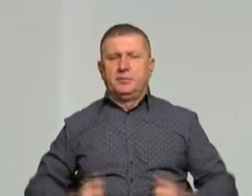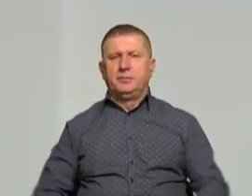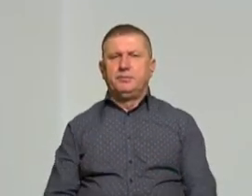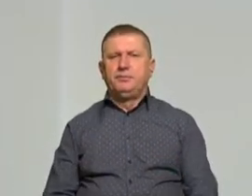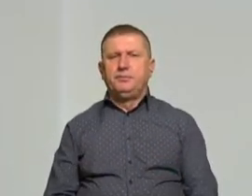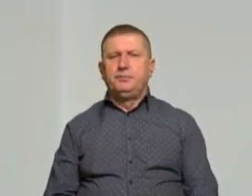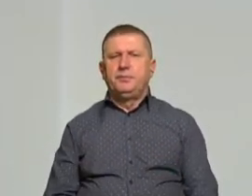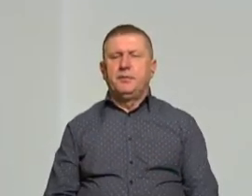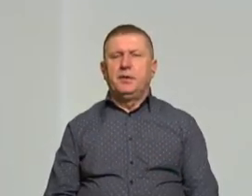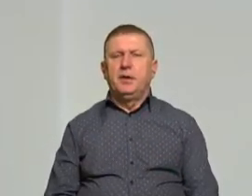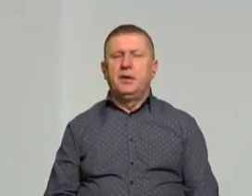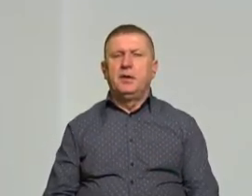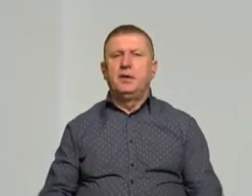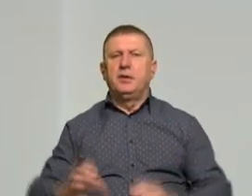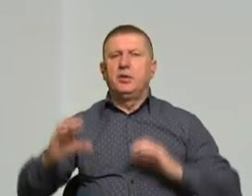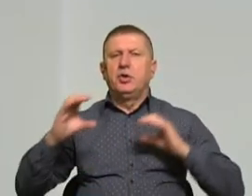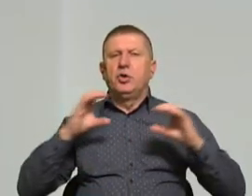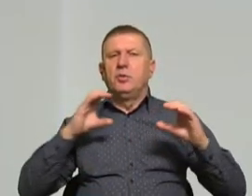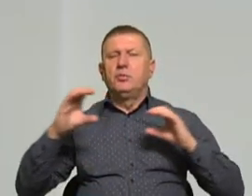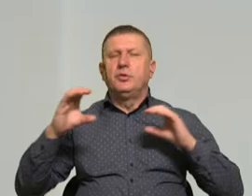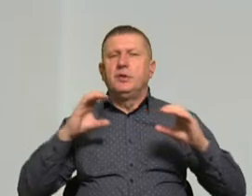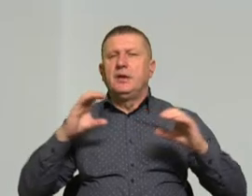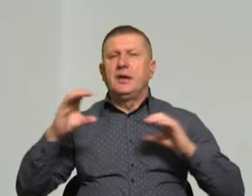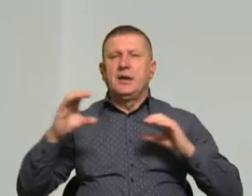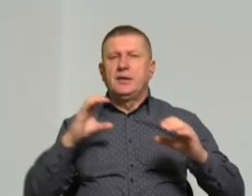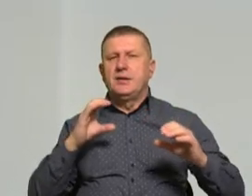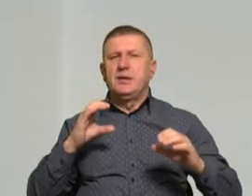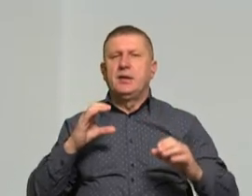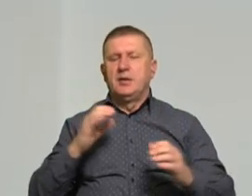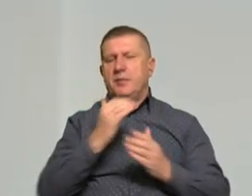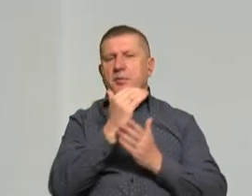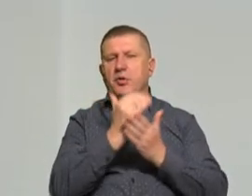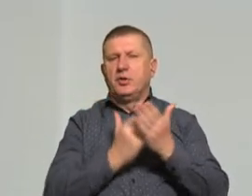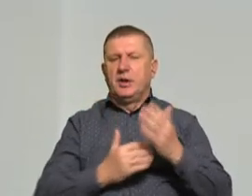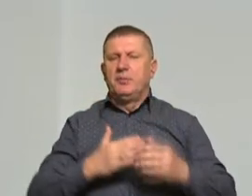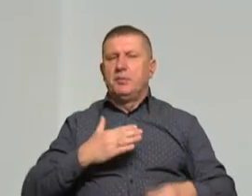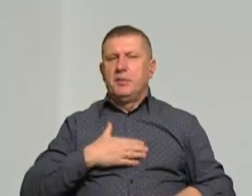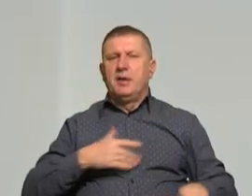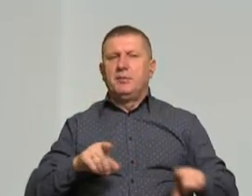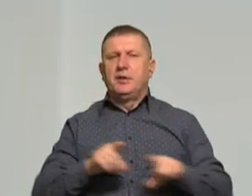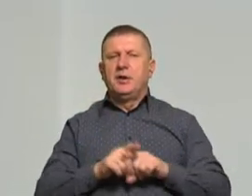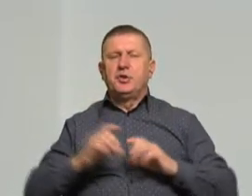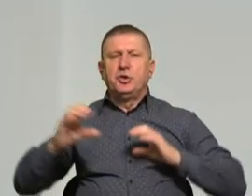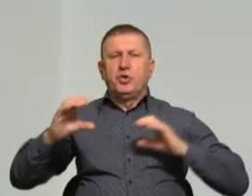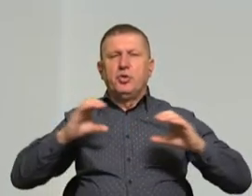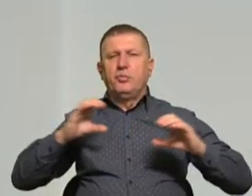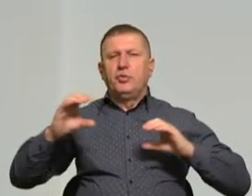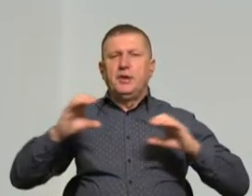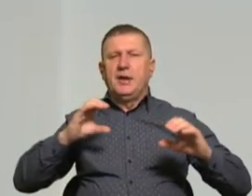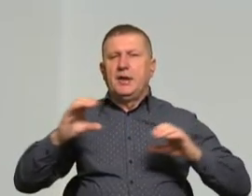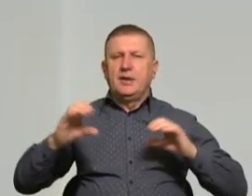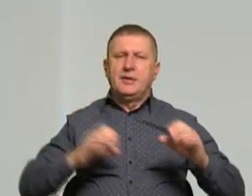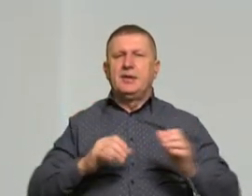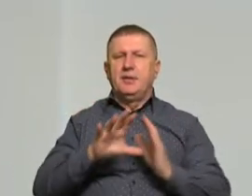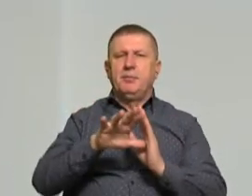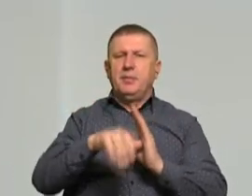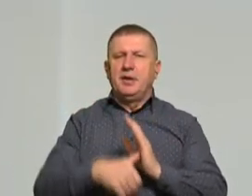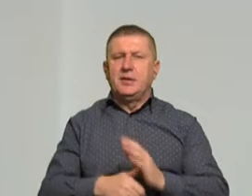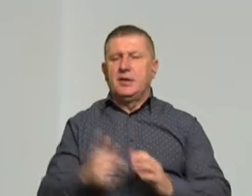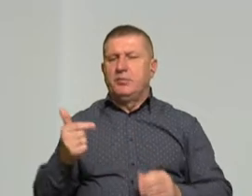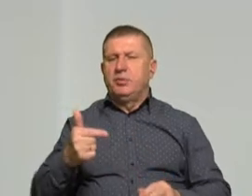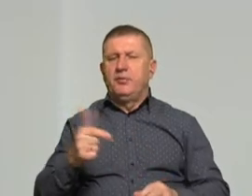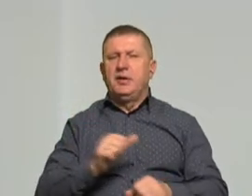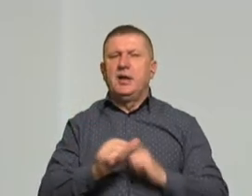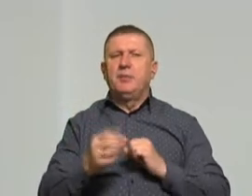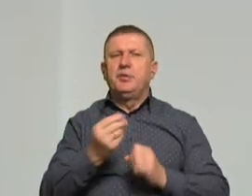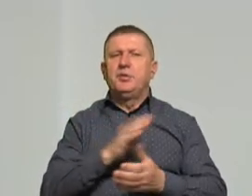państwo, jeśli chodzi o komunikację, w swoim programie posiadam również temat związany z komunikacją publiczną, która moim zdaniem powinna być bezpłatna, ale